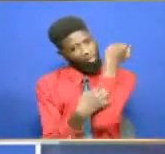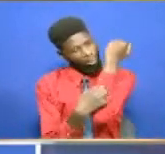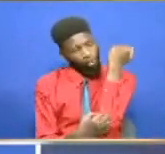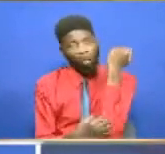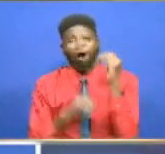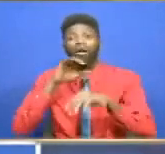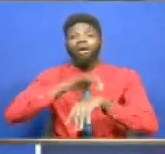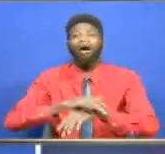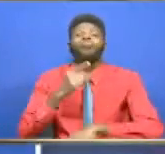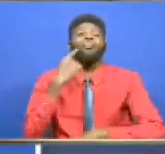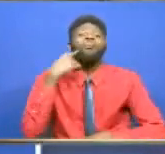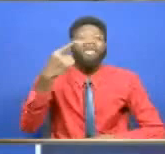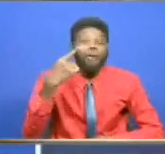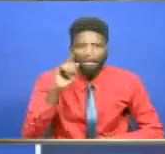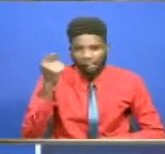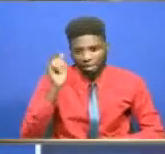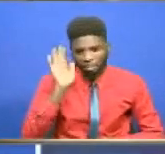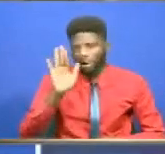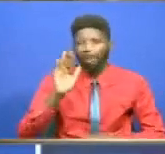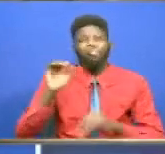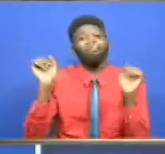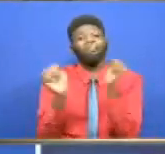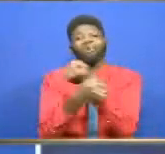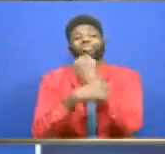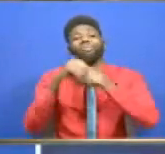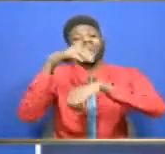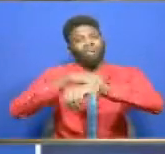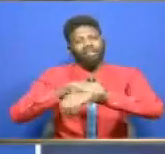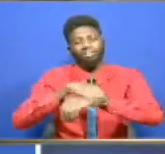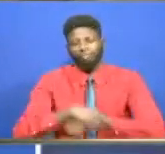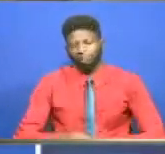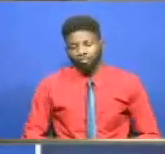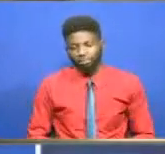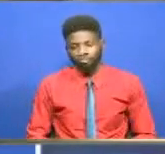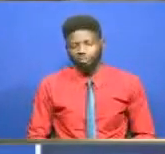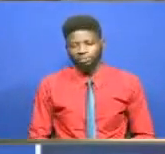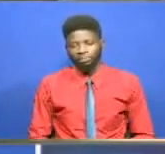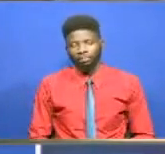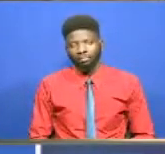100 ya Kenya. Beatrice Getonyengetich, Darubini ya Channel 1.